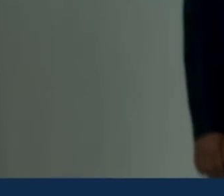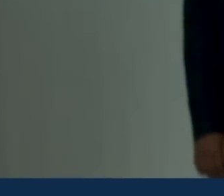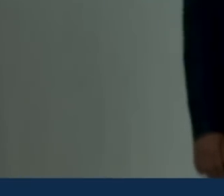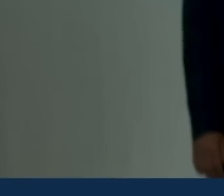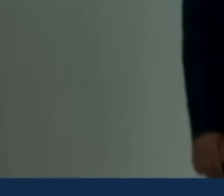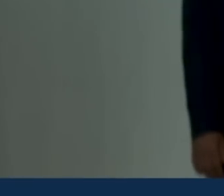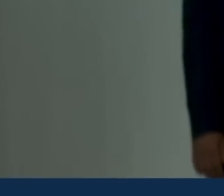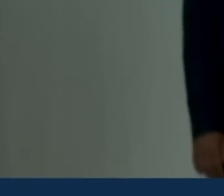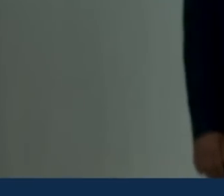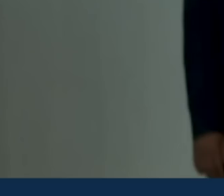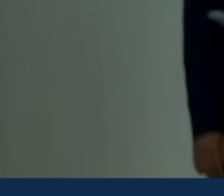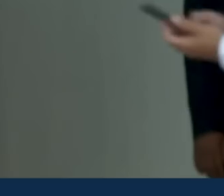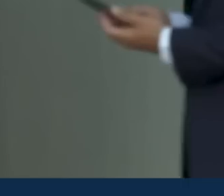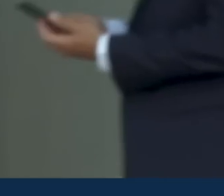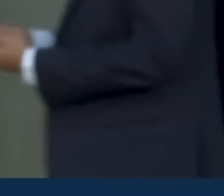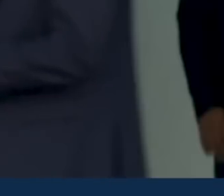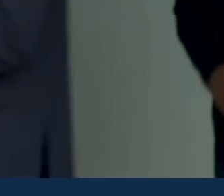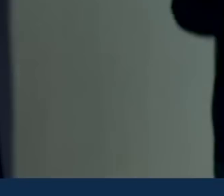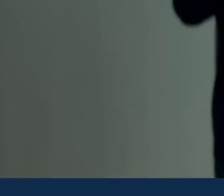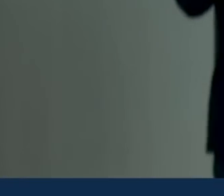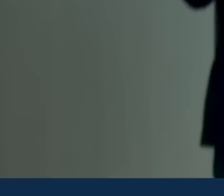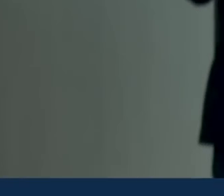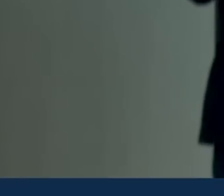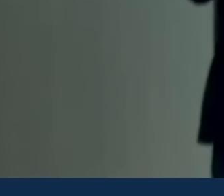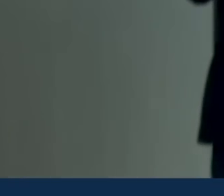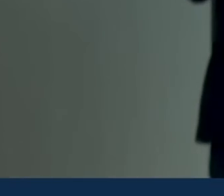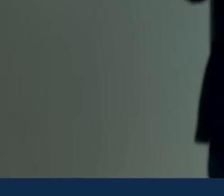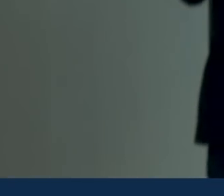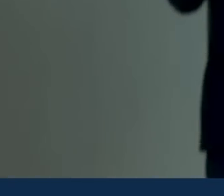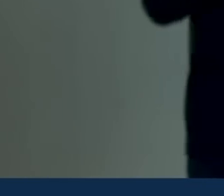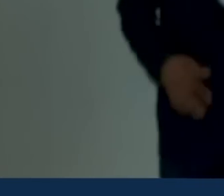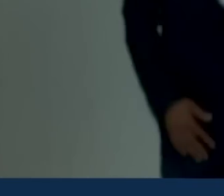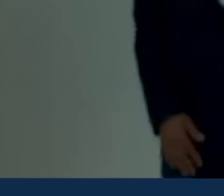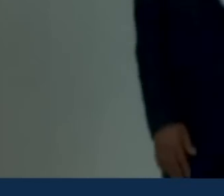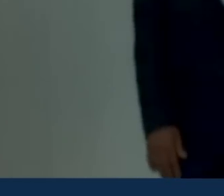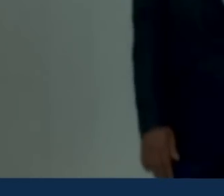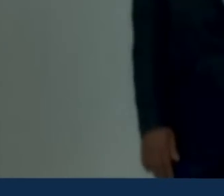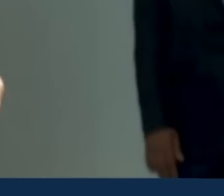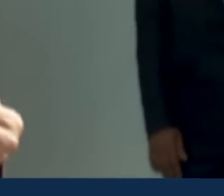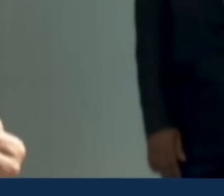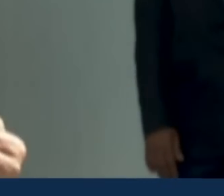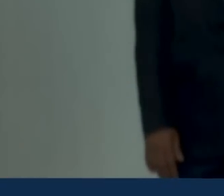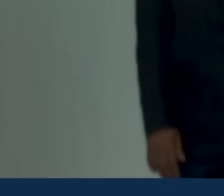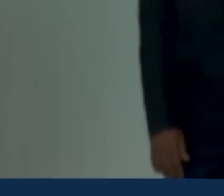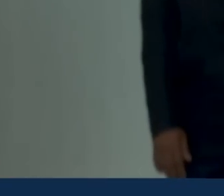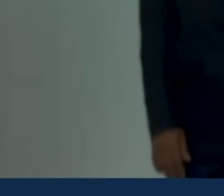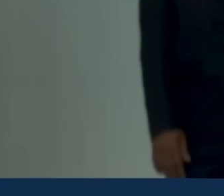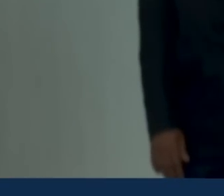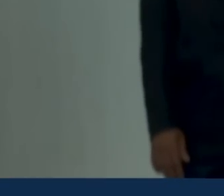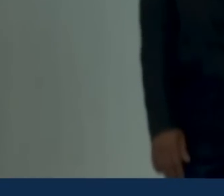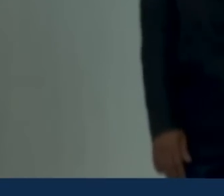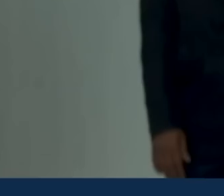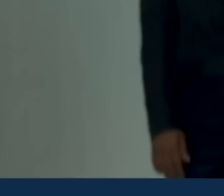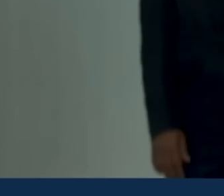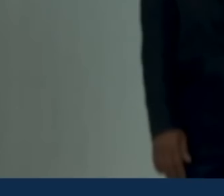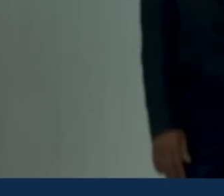Mbere ya byose nishimiye cyane kuba natumiwe mu nama ibera hano Havana muri Cuba. Kuri njye kuzi Havana muri Cuba